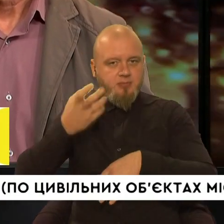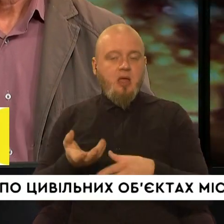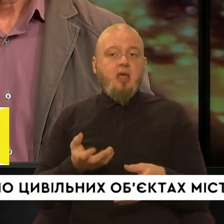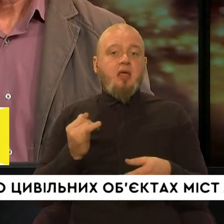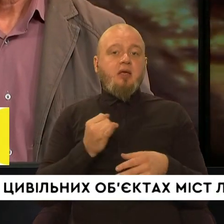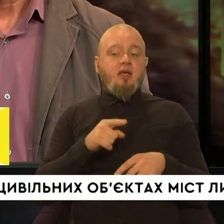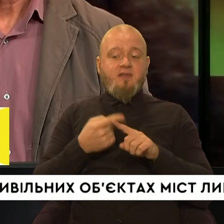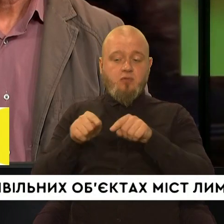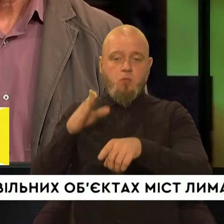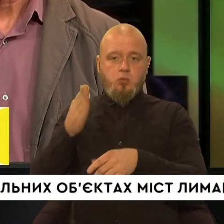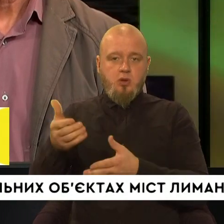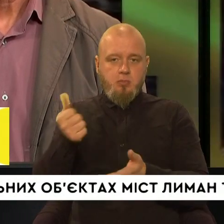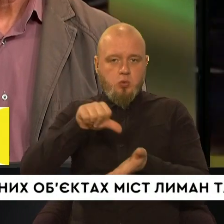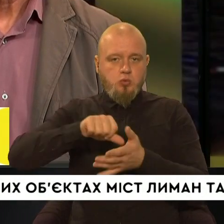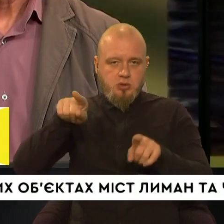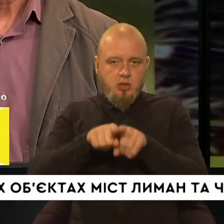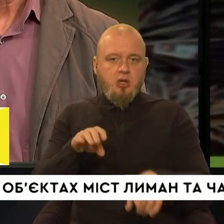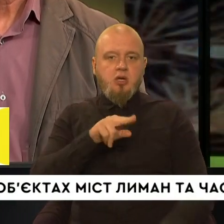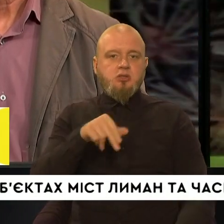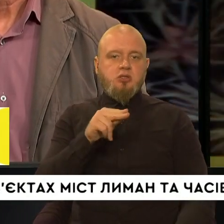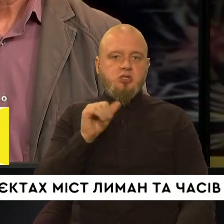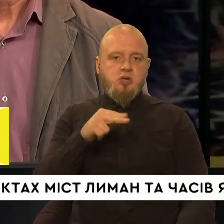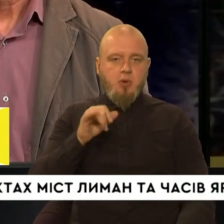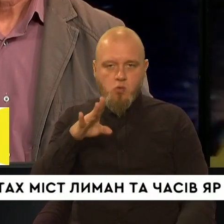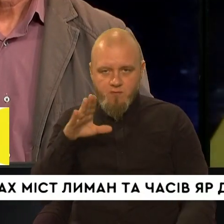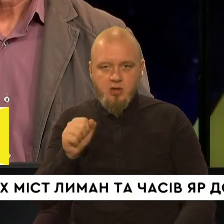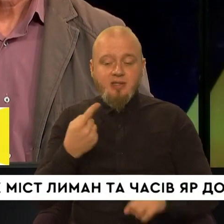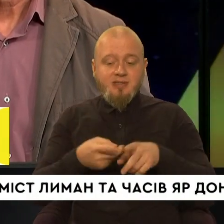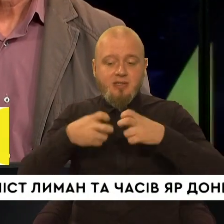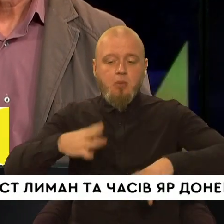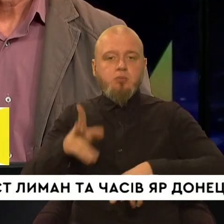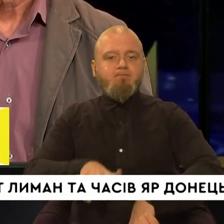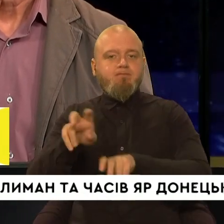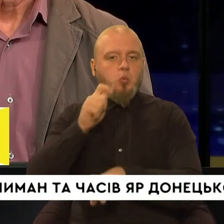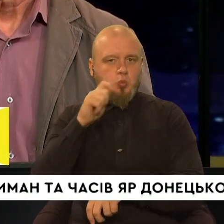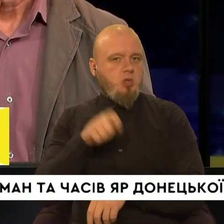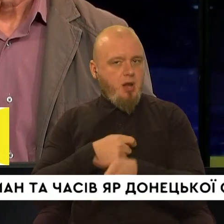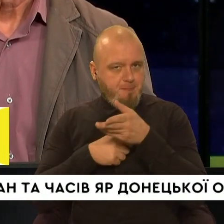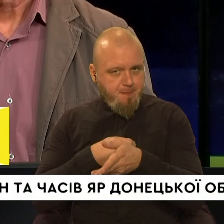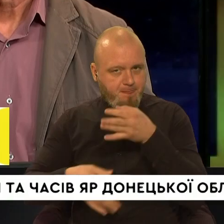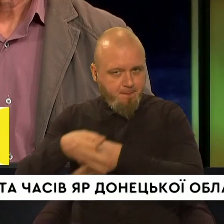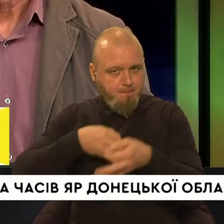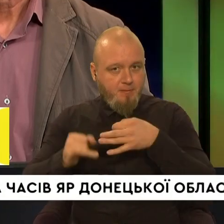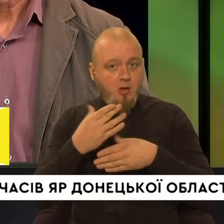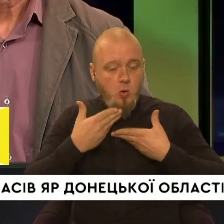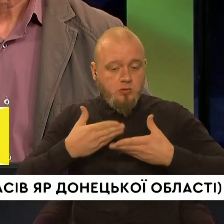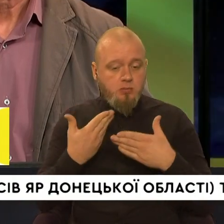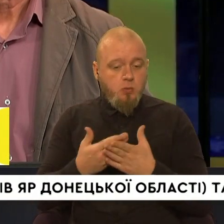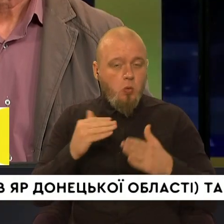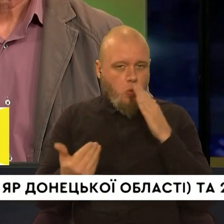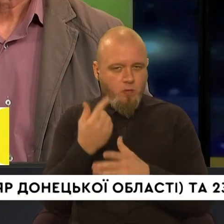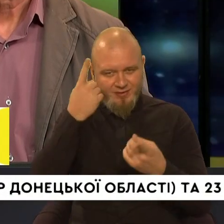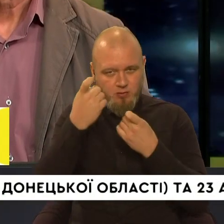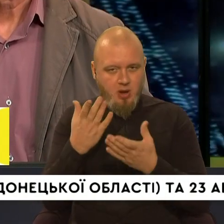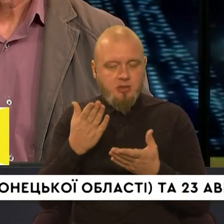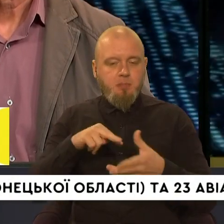в ньому буде брати участь також імені Джапарова. І це якраз засідання, воно буде присвячено виключно Україні. І останнім, тобто оновлення